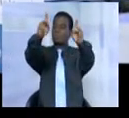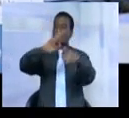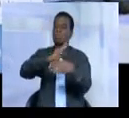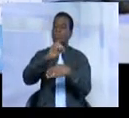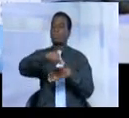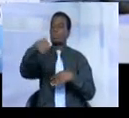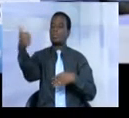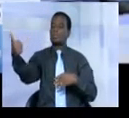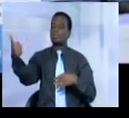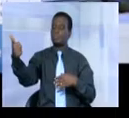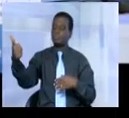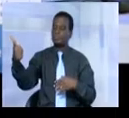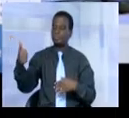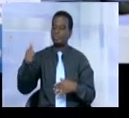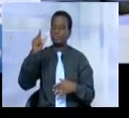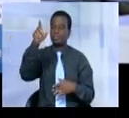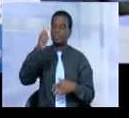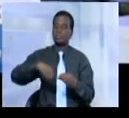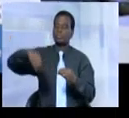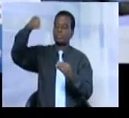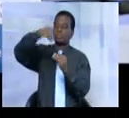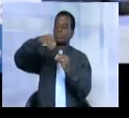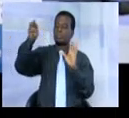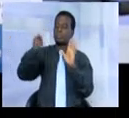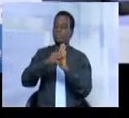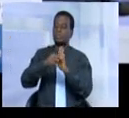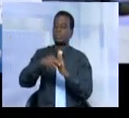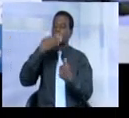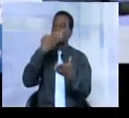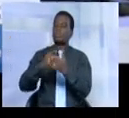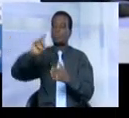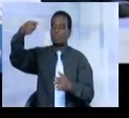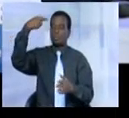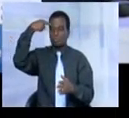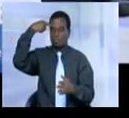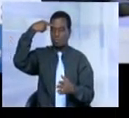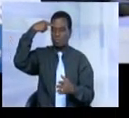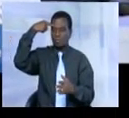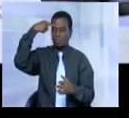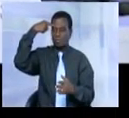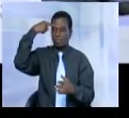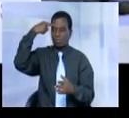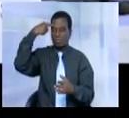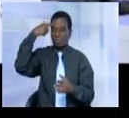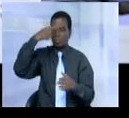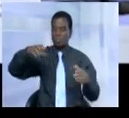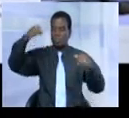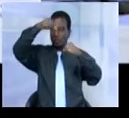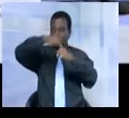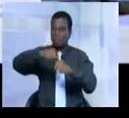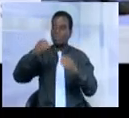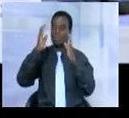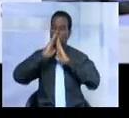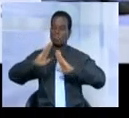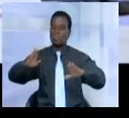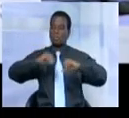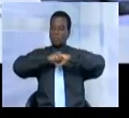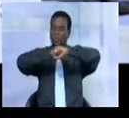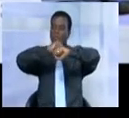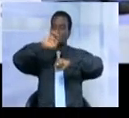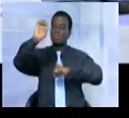autres, le renforcement de la bonne gouvernance, la consolidation de la paix et de la